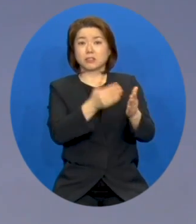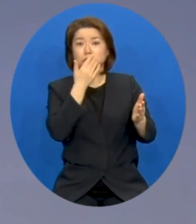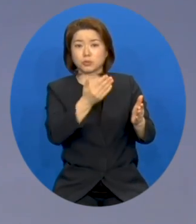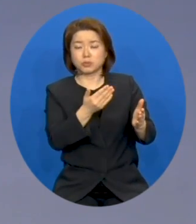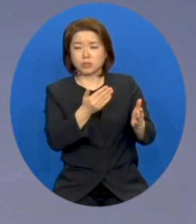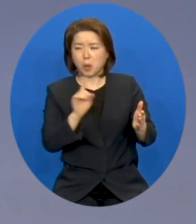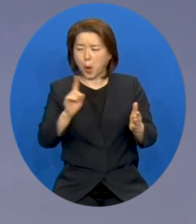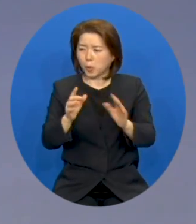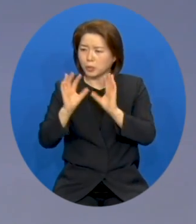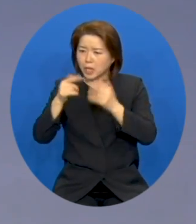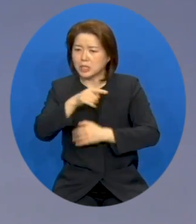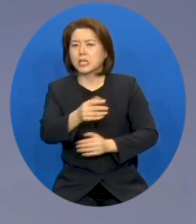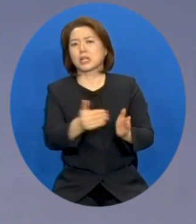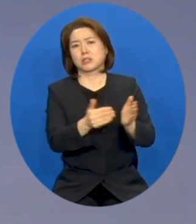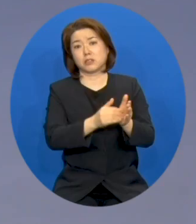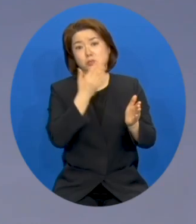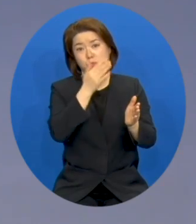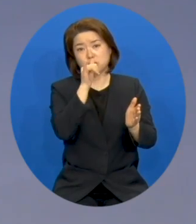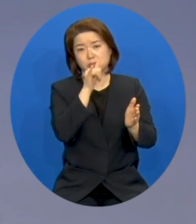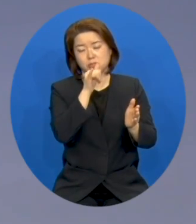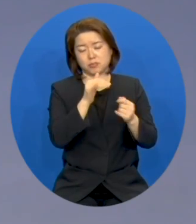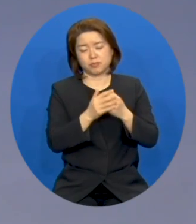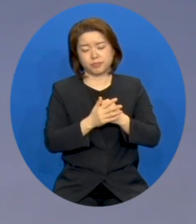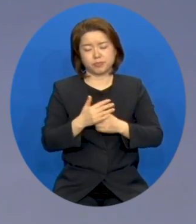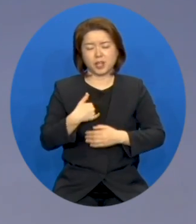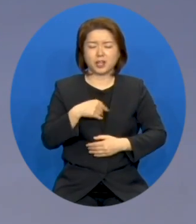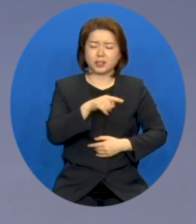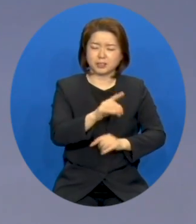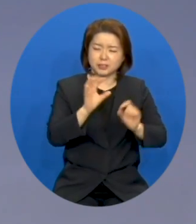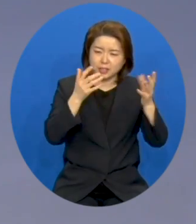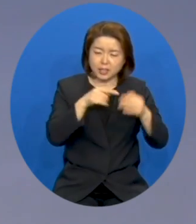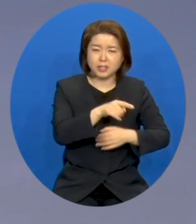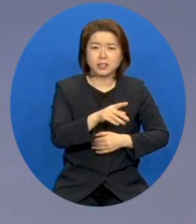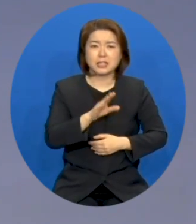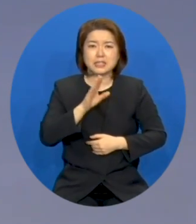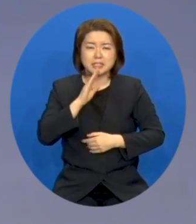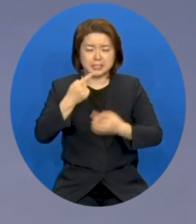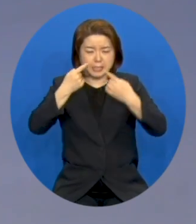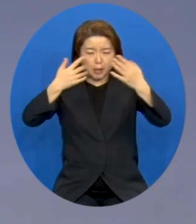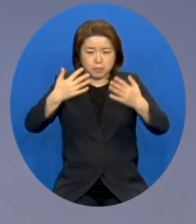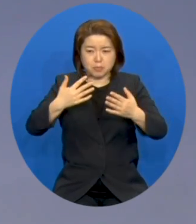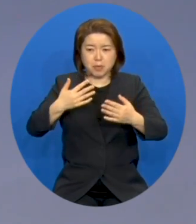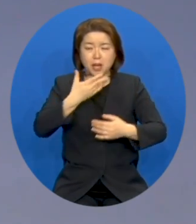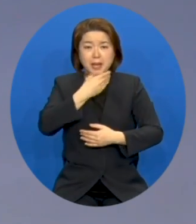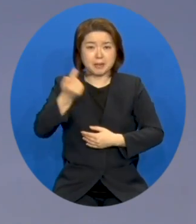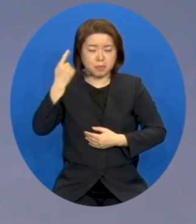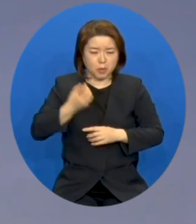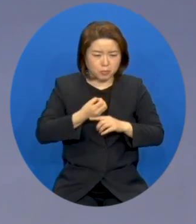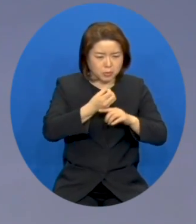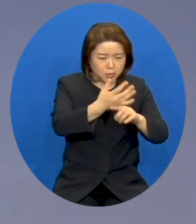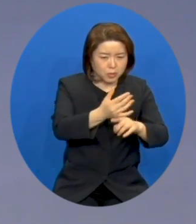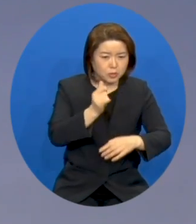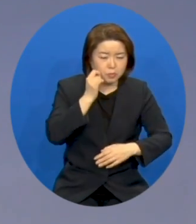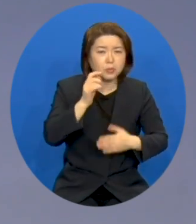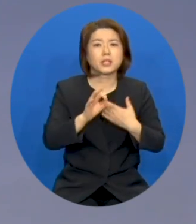어떤 아이들에게는. 내가 그 아이들에게 진짜 분명한 복음을 전해주지